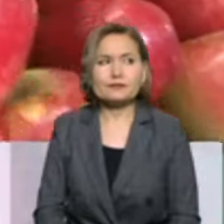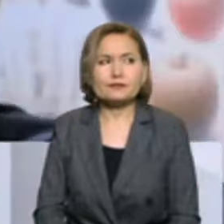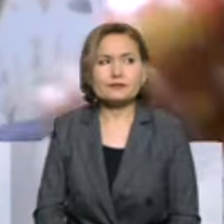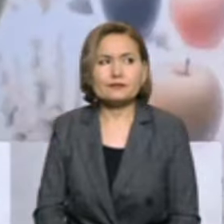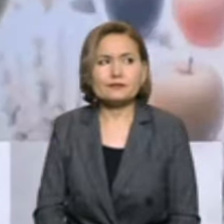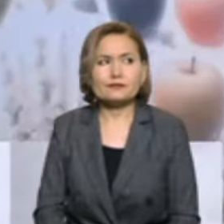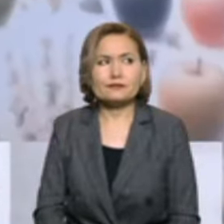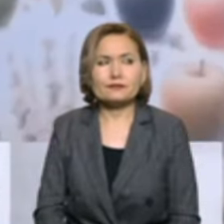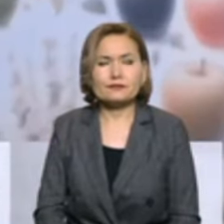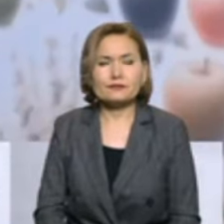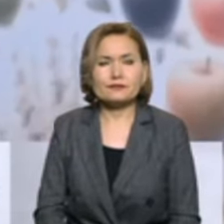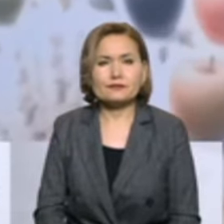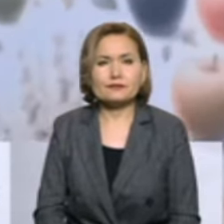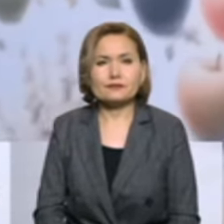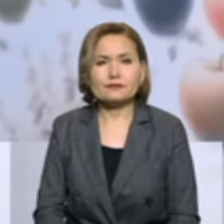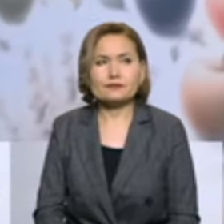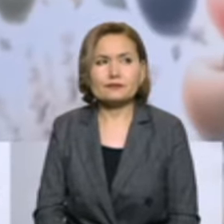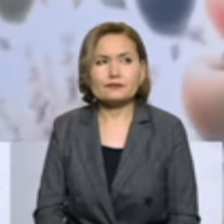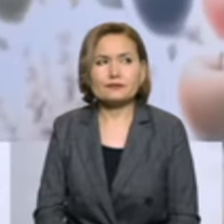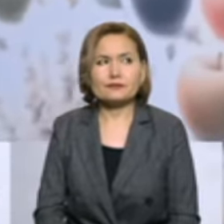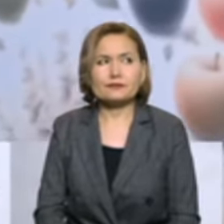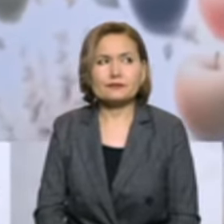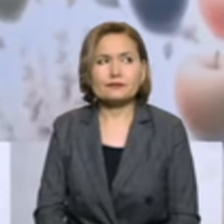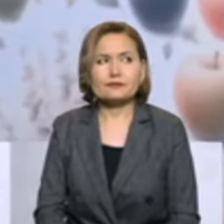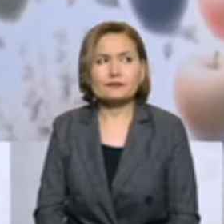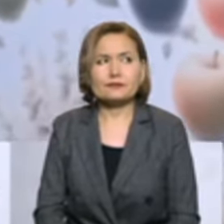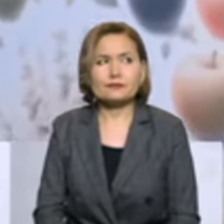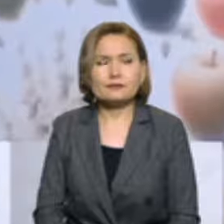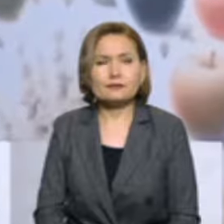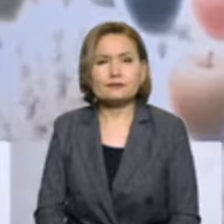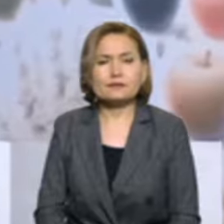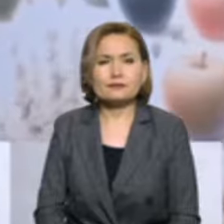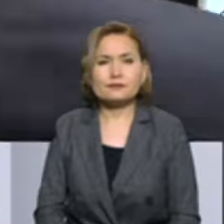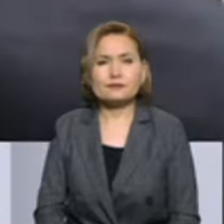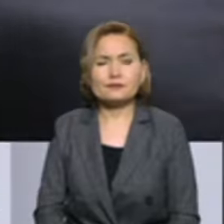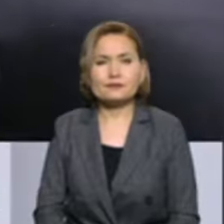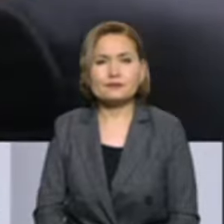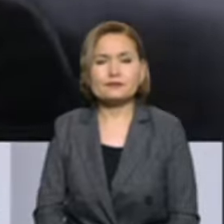apples. You want to be promoted? Yes. Director General.